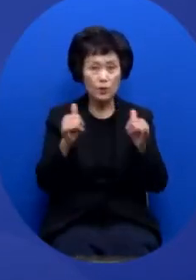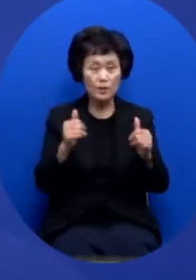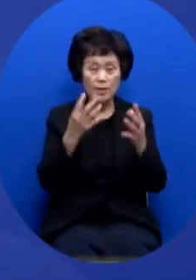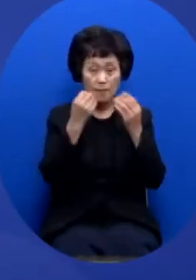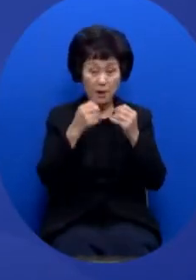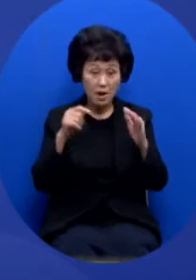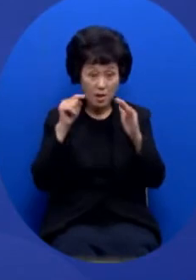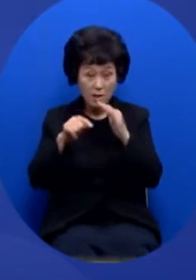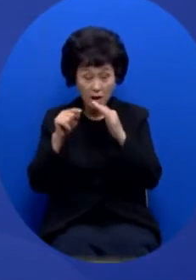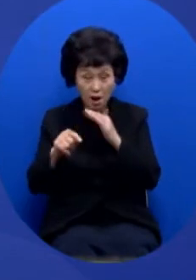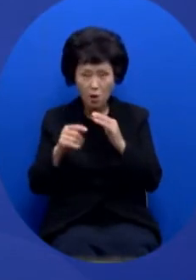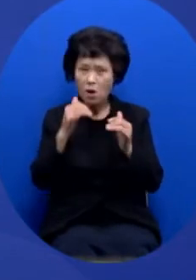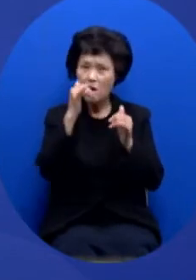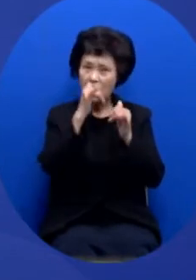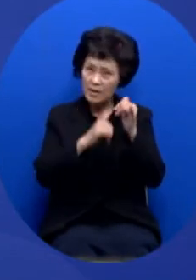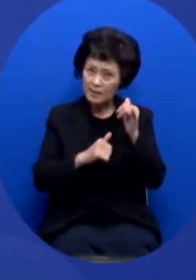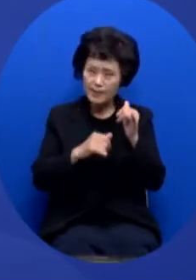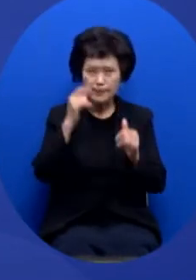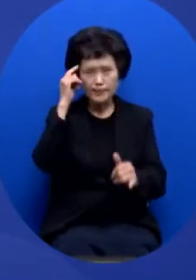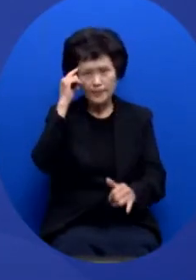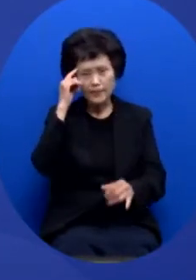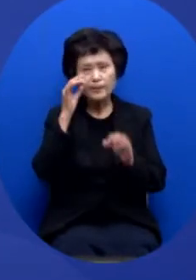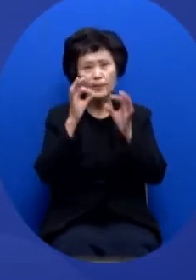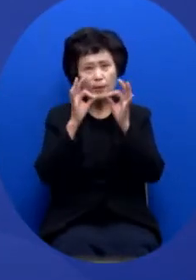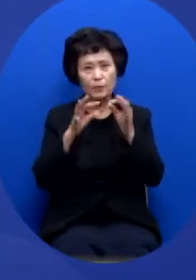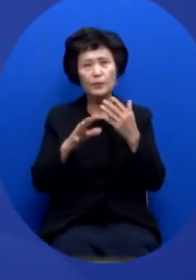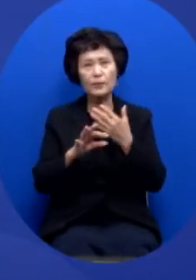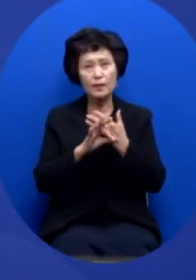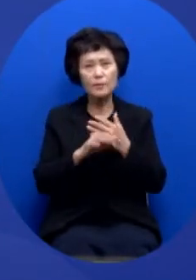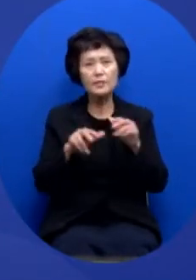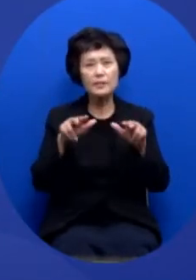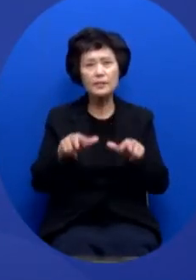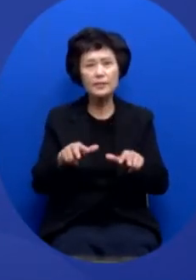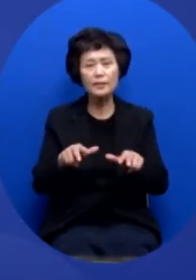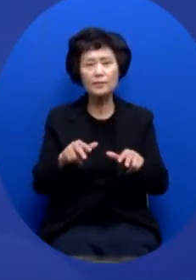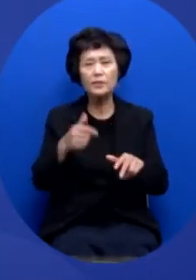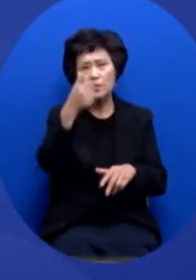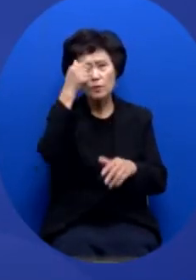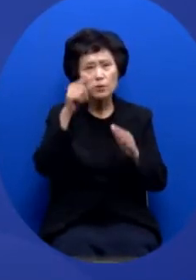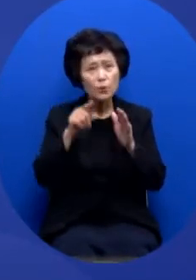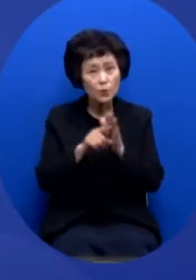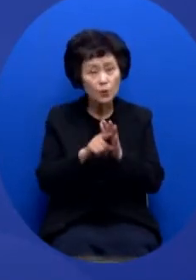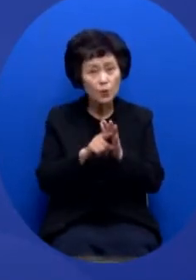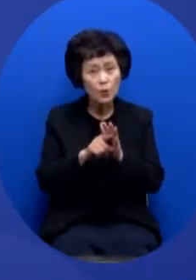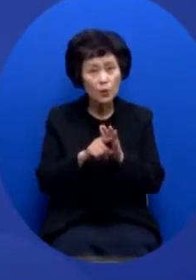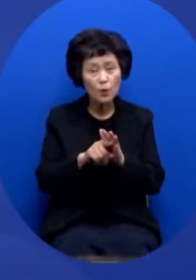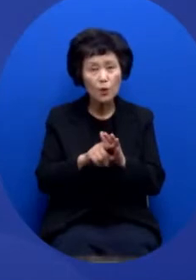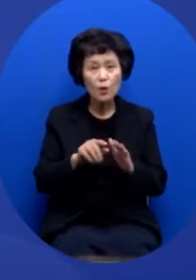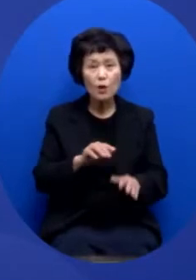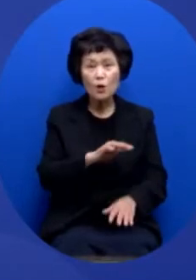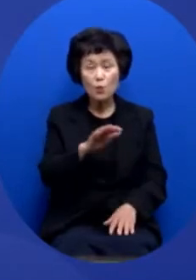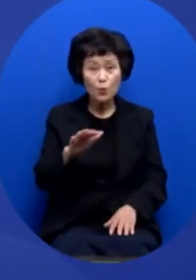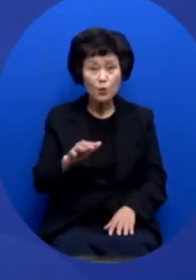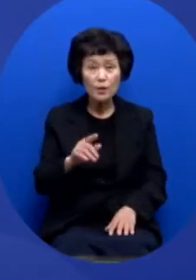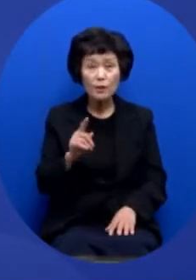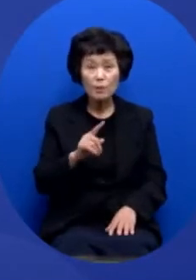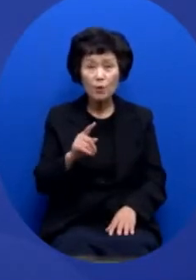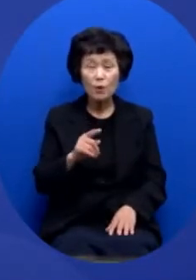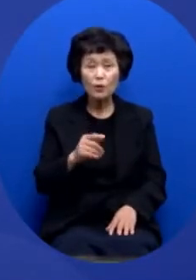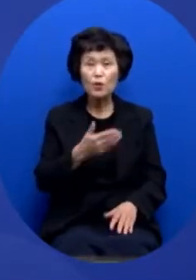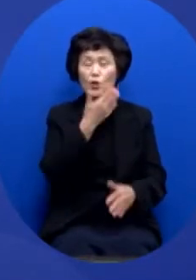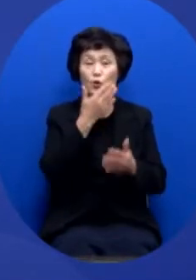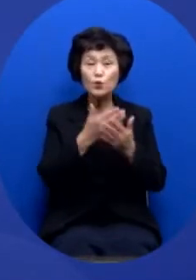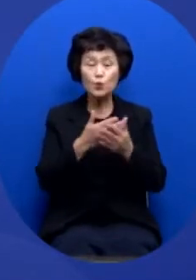찾아보고 그런 역사들을 다시 되새겨본다면은 지금은 이제 기독교가 우리 민족이 이제 주류 종교가 됐기 때문에 주류